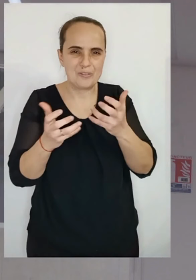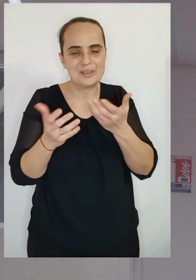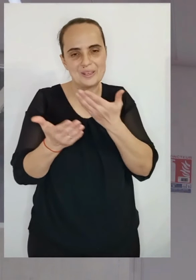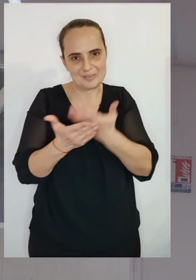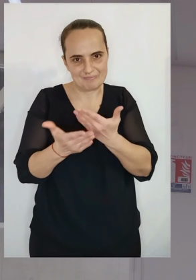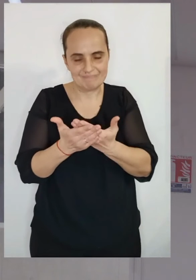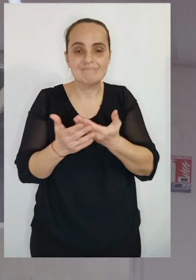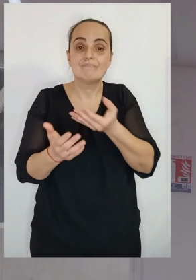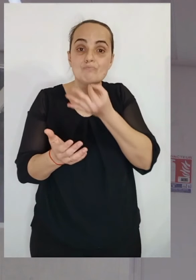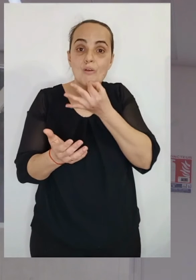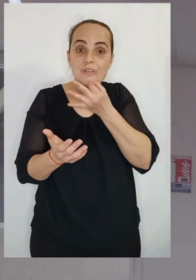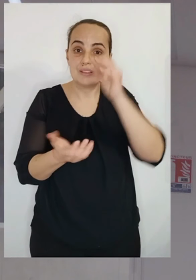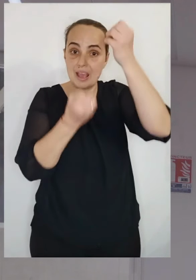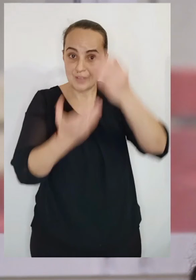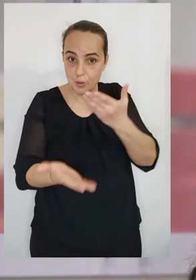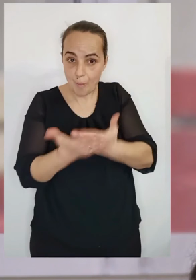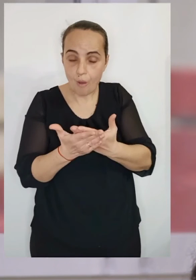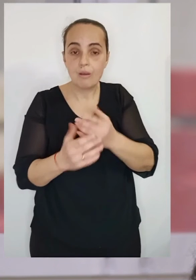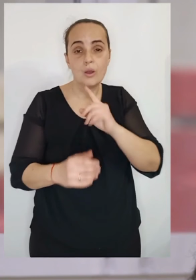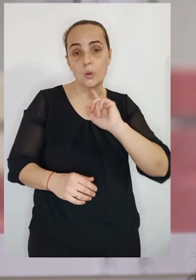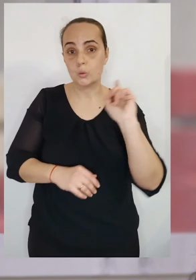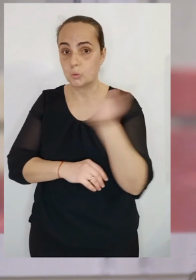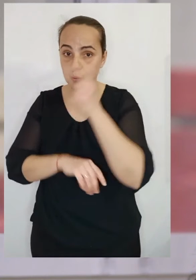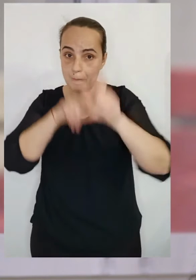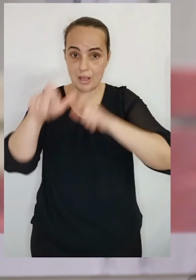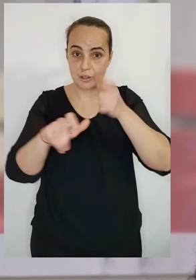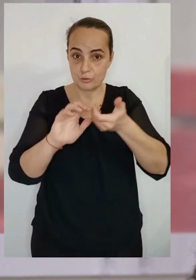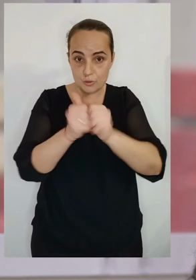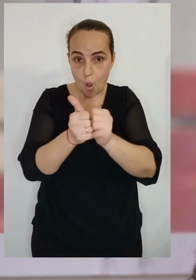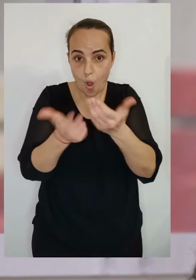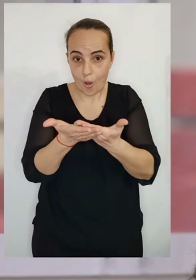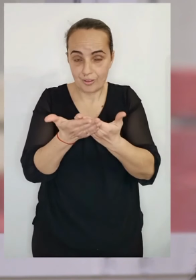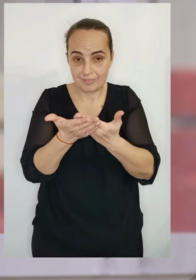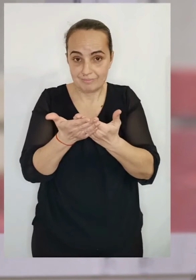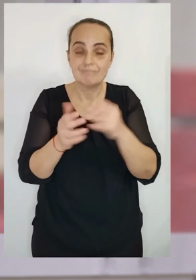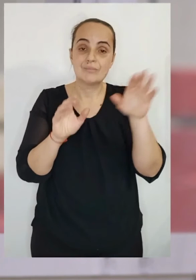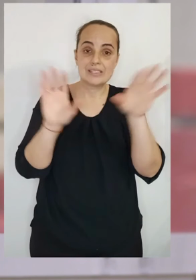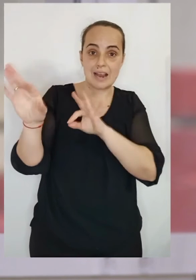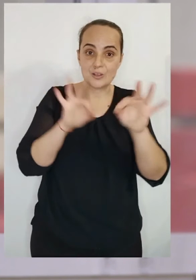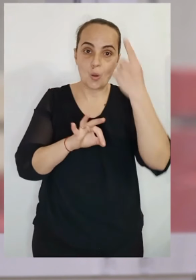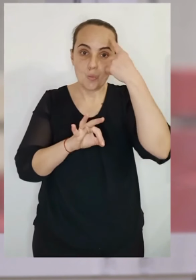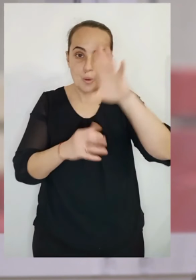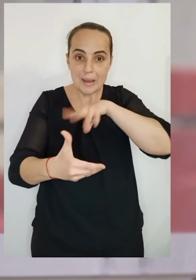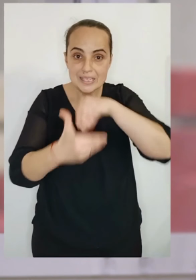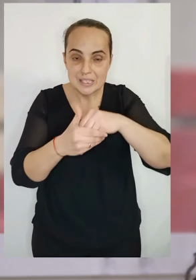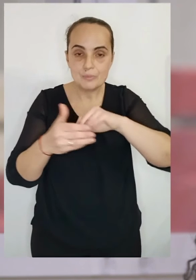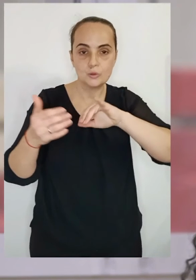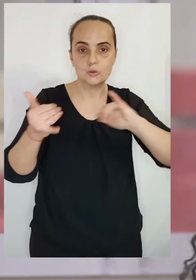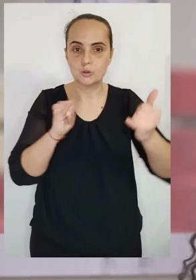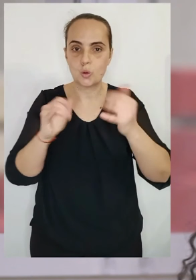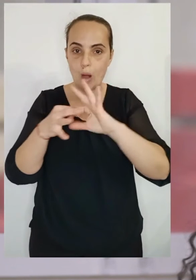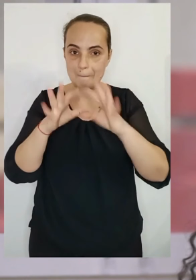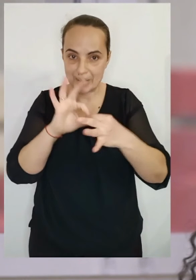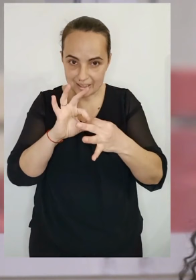moment-là pour dire que tous les sportifs, quand ils sont comme ça sélectionnés pour participer aux Jeux